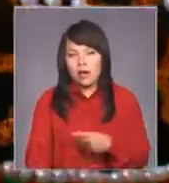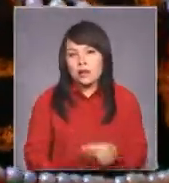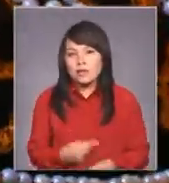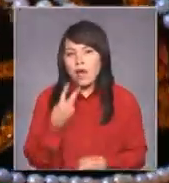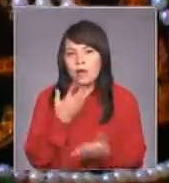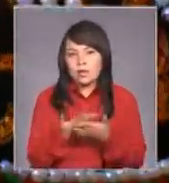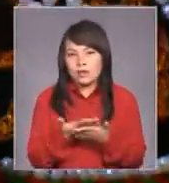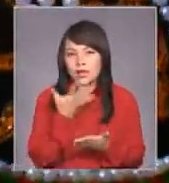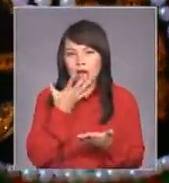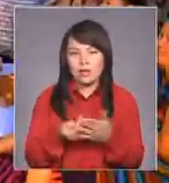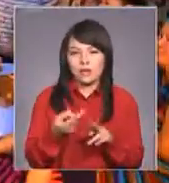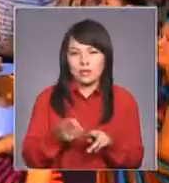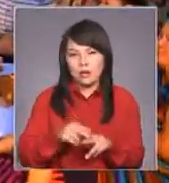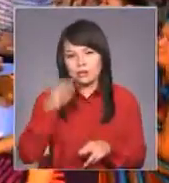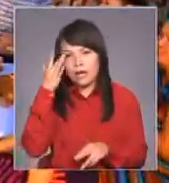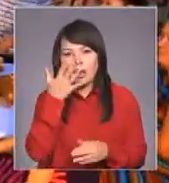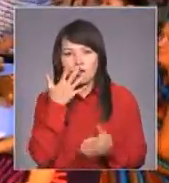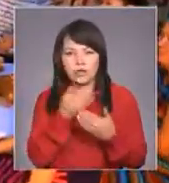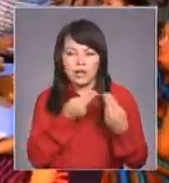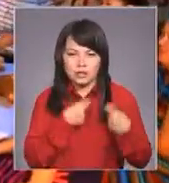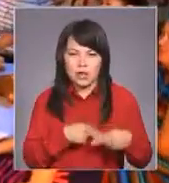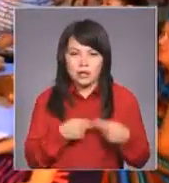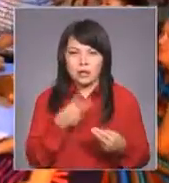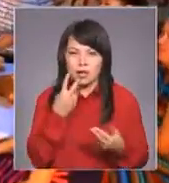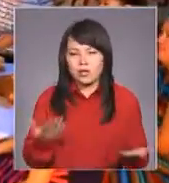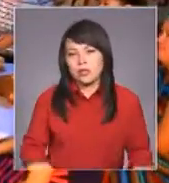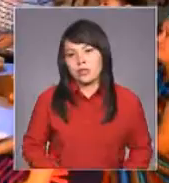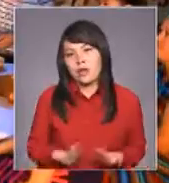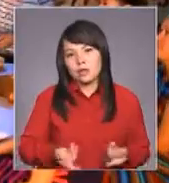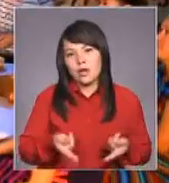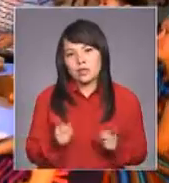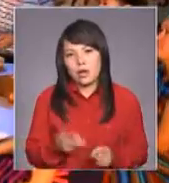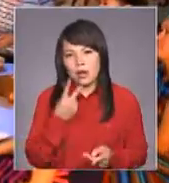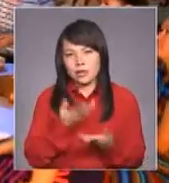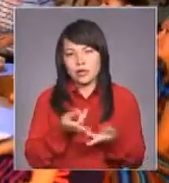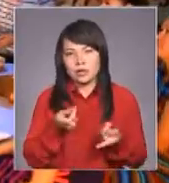қана осы табанды еңбек екенін өмір көрсеткен.